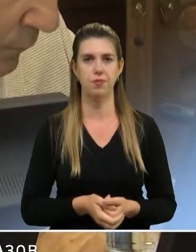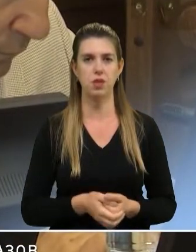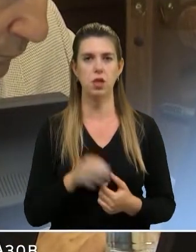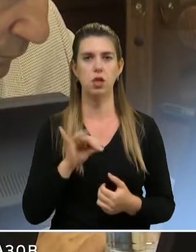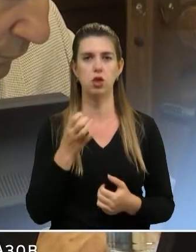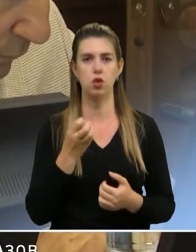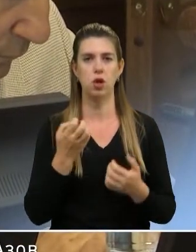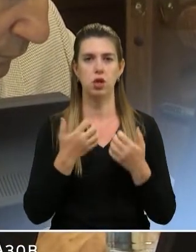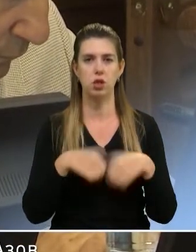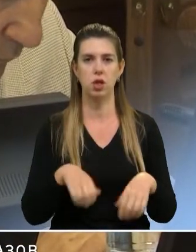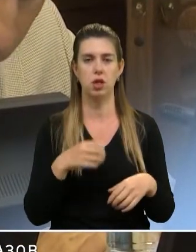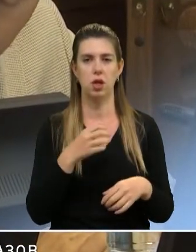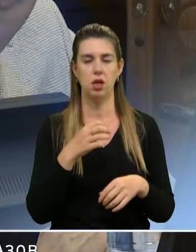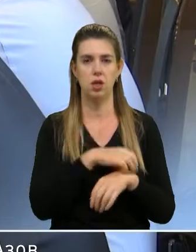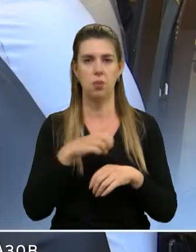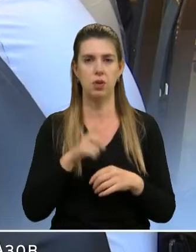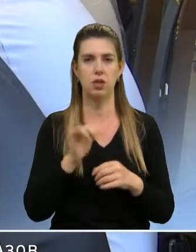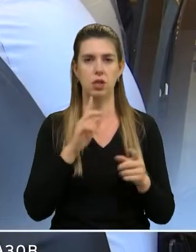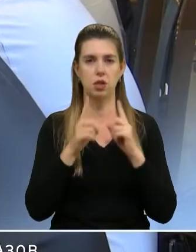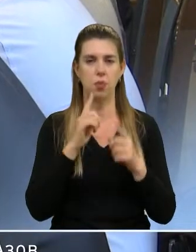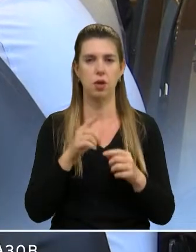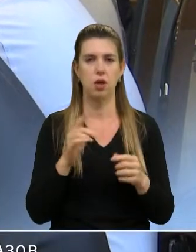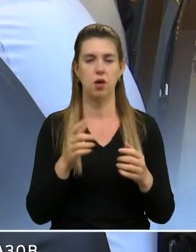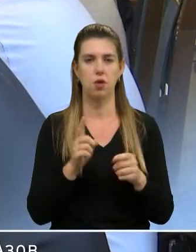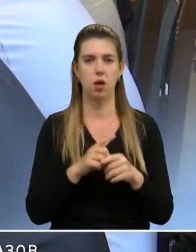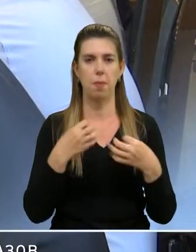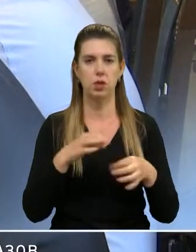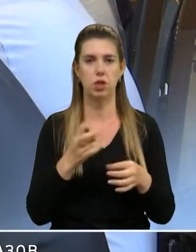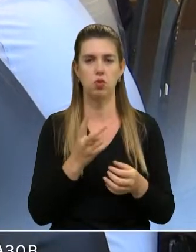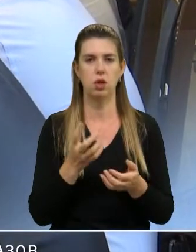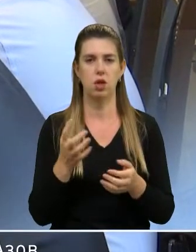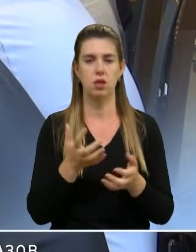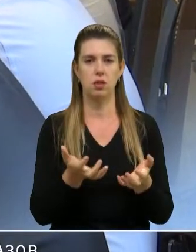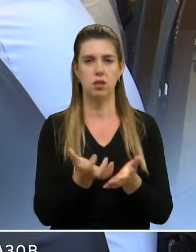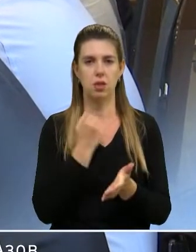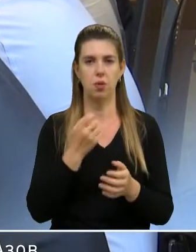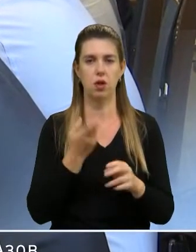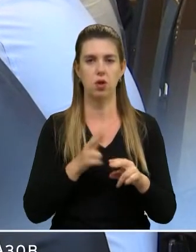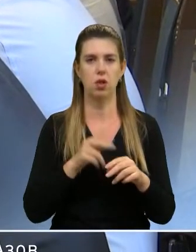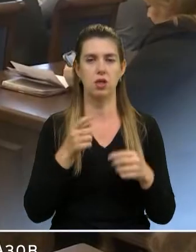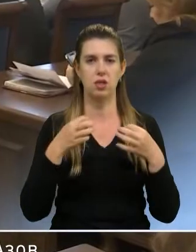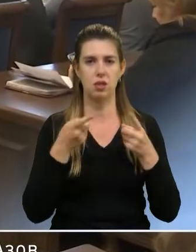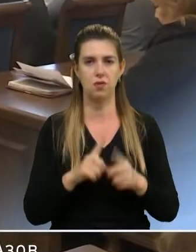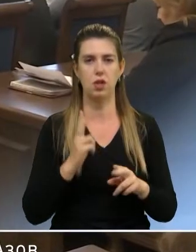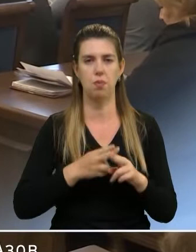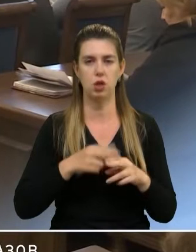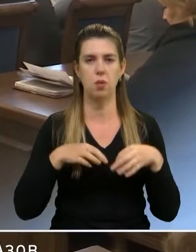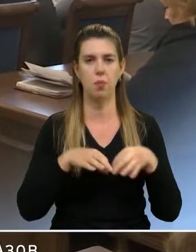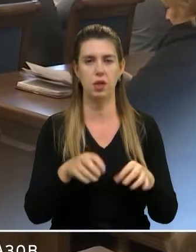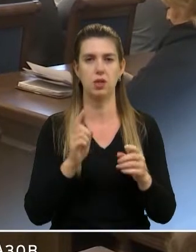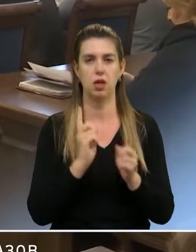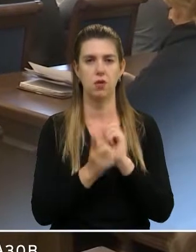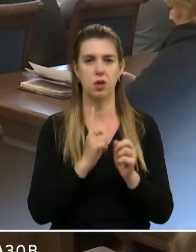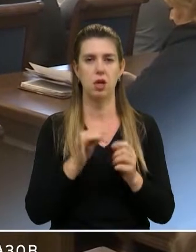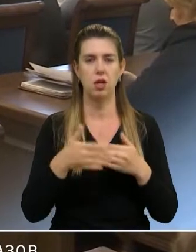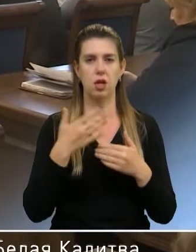того, считают депутаты областного заксобрания, эвакуировать нужно только те авто, которые действительно мешают проезду транспорта. В других случаях